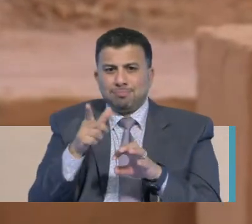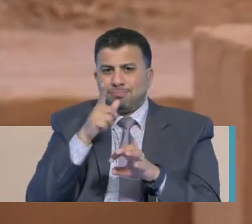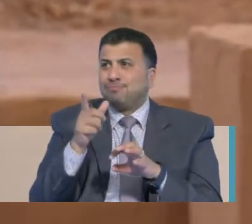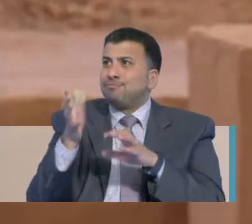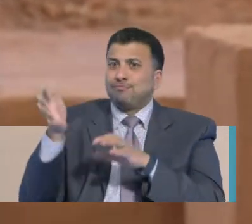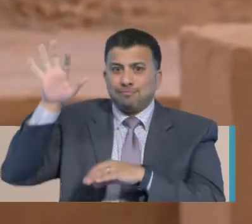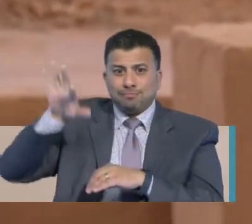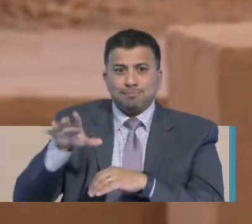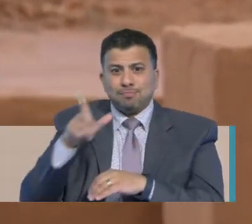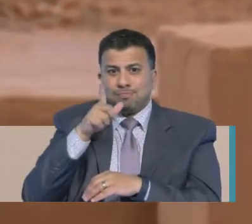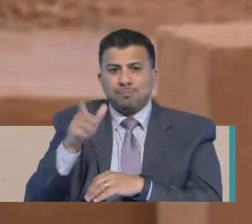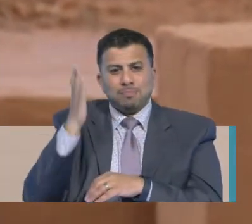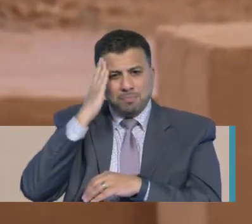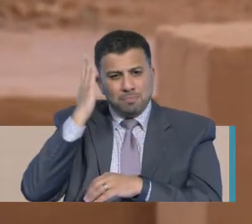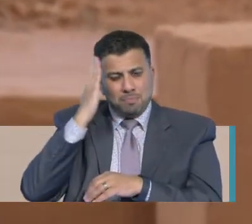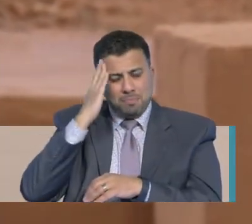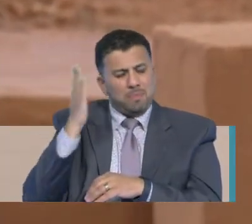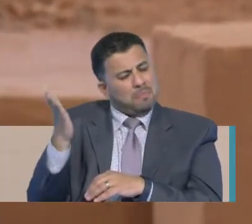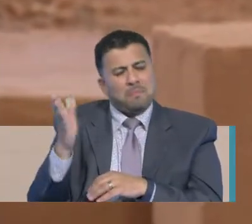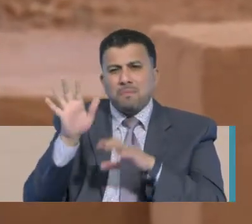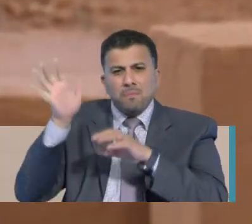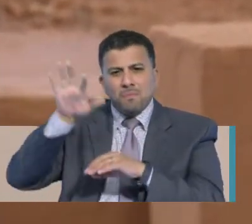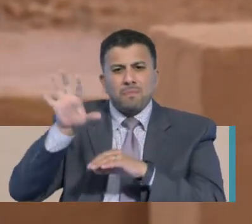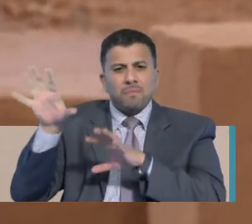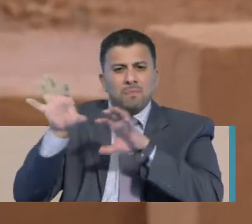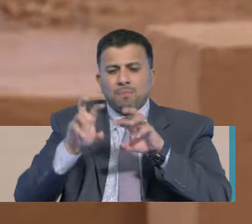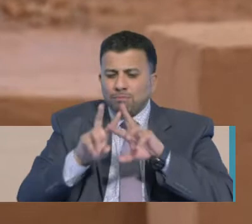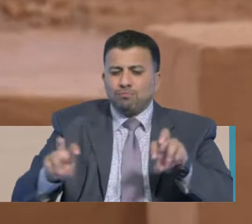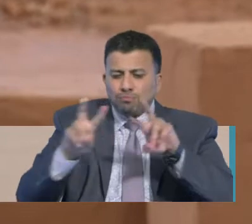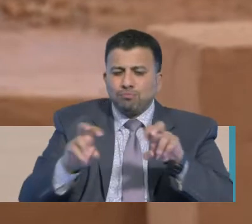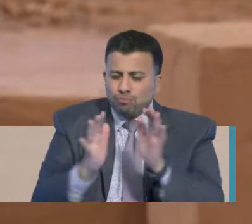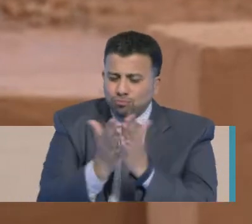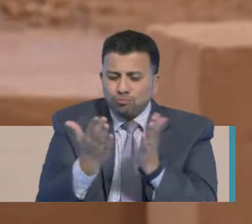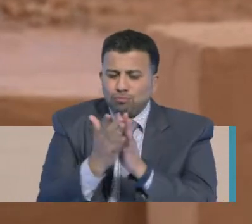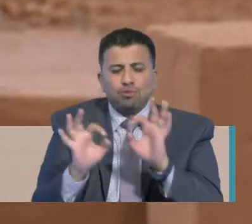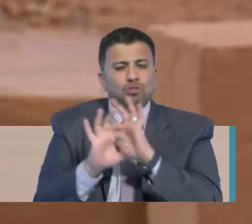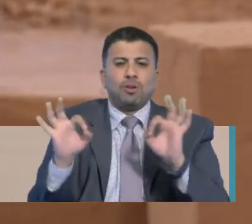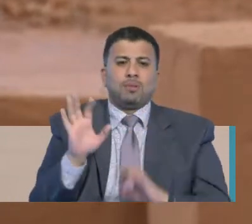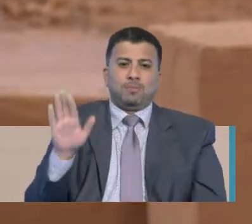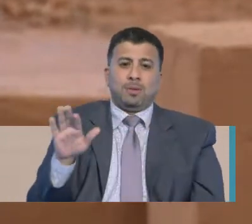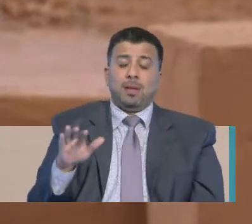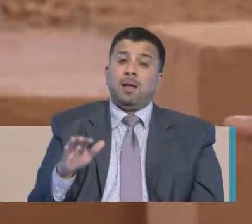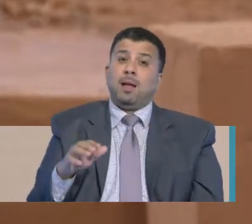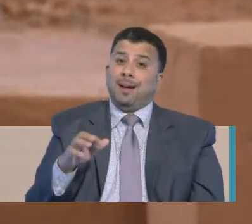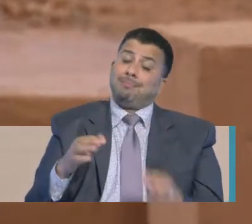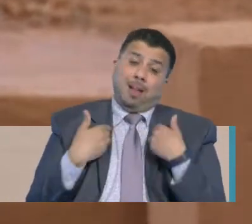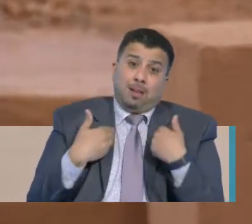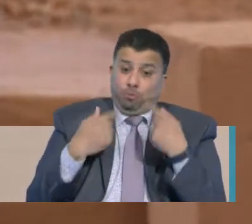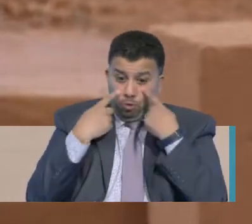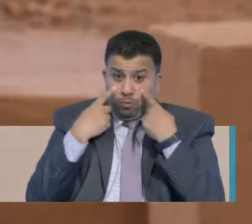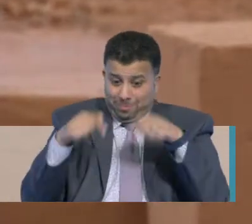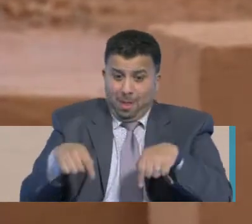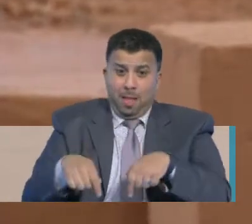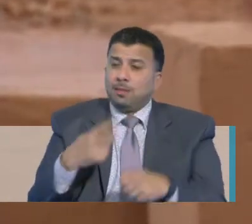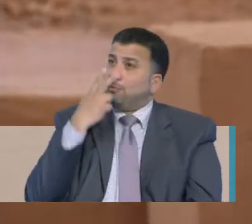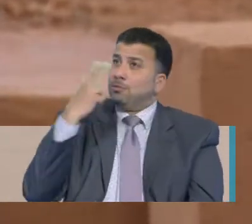حصلت، مكانها حين معروف وموجود دراسات عنها. لكن نحن نشوف الآن